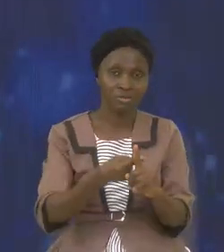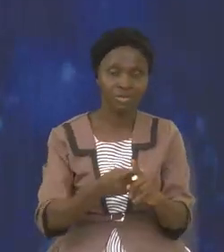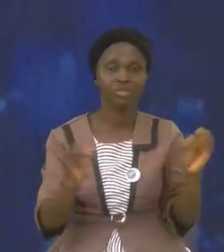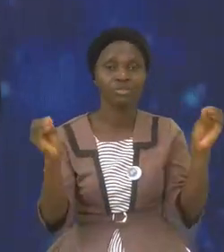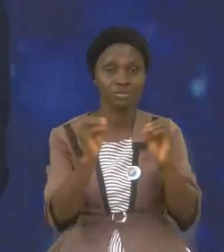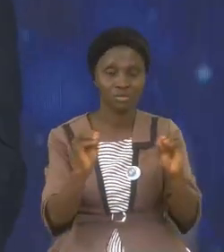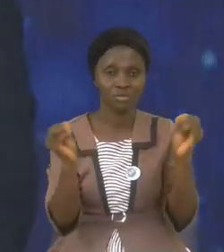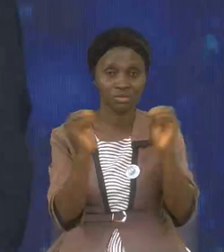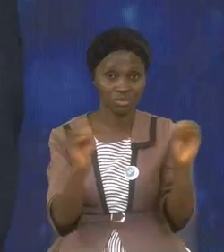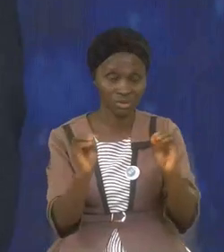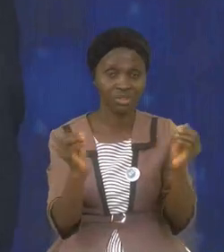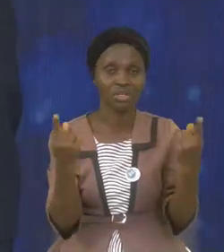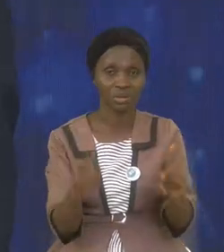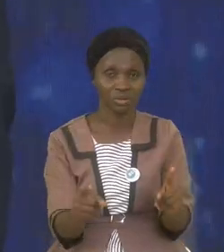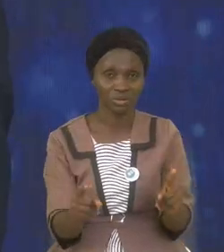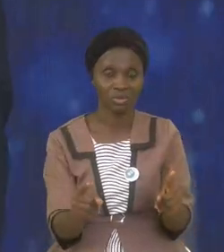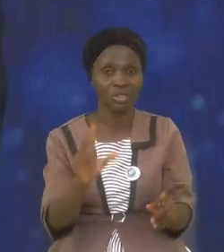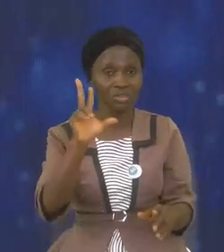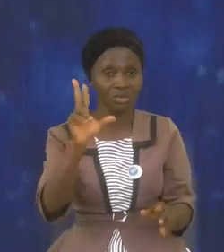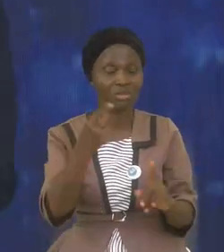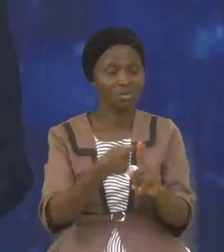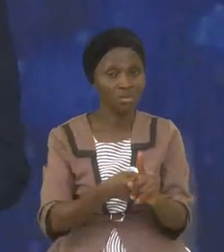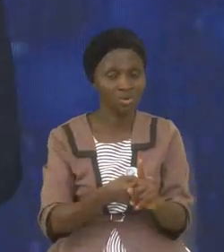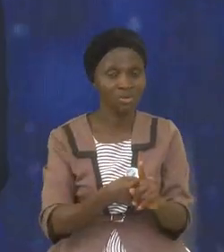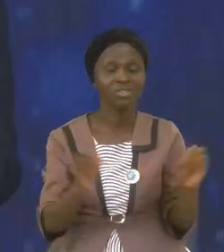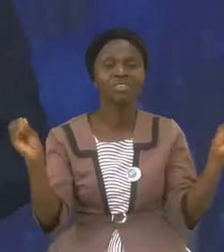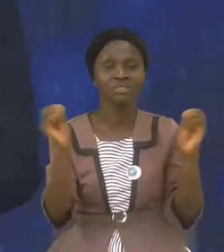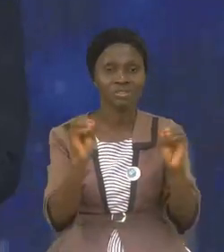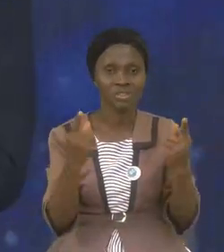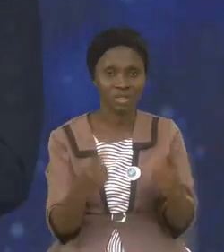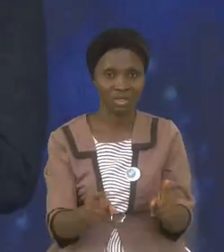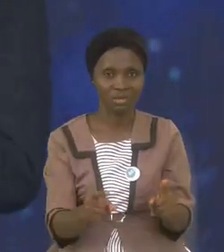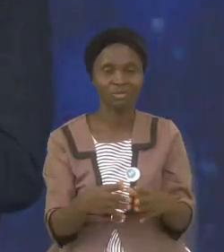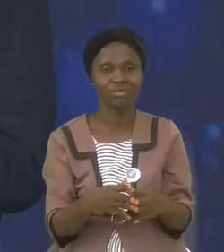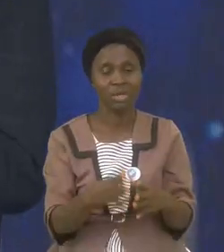première semaine, rien ne s'est produit. Et même pour, la, pour